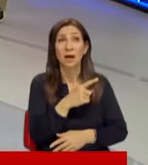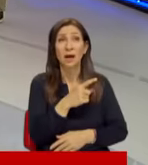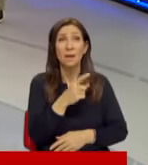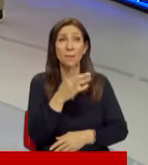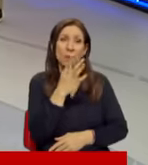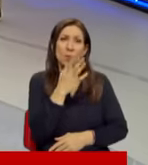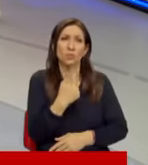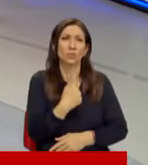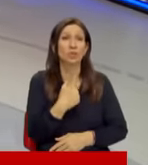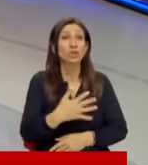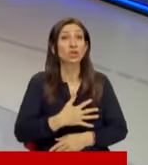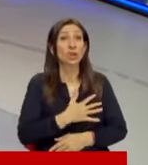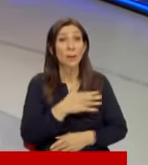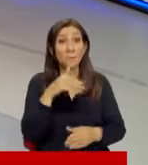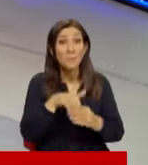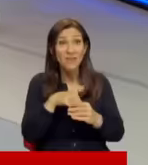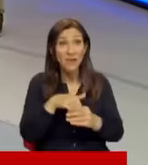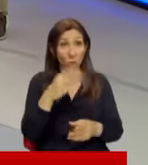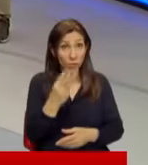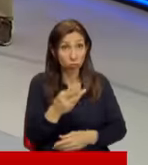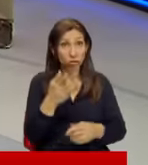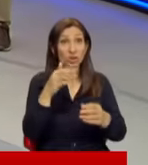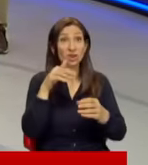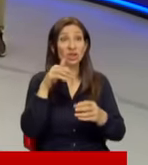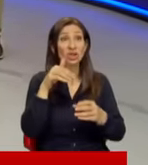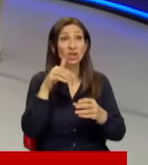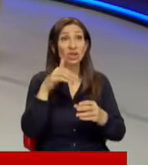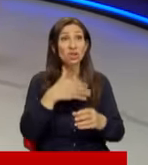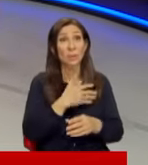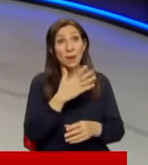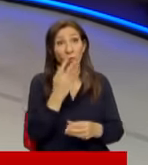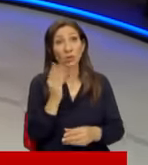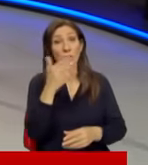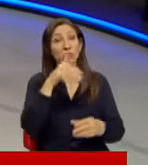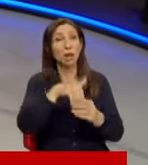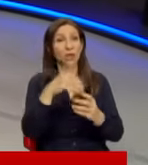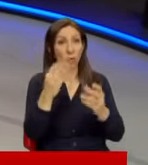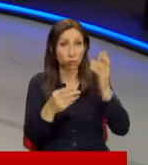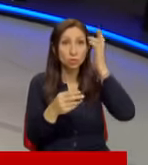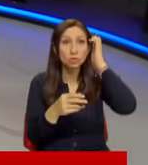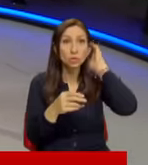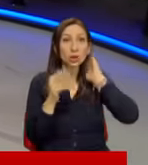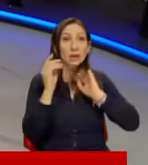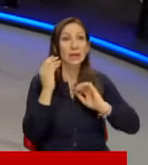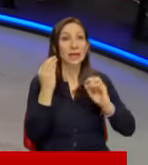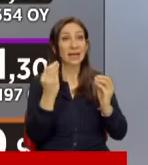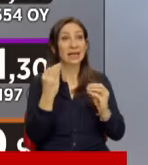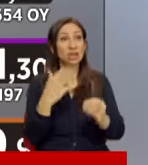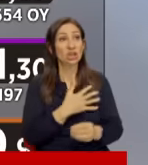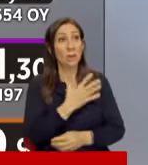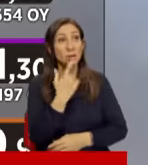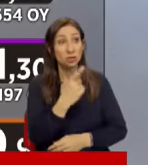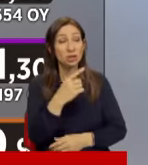fedakarlıklarını biliyoruz ya. CHP'ye milletvekili olmuş. CHP'den gitmiş oraya milletvekili olmuş. Kendisine iyi CHP'li